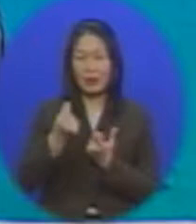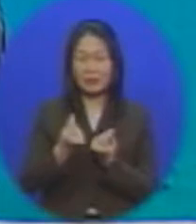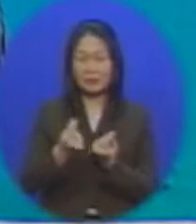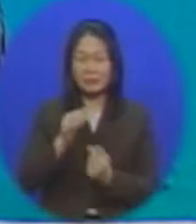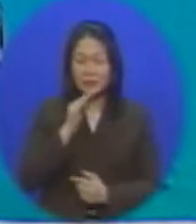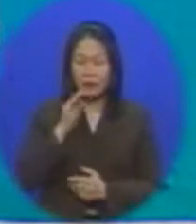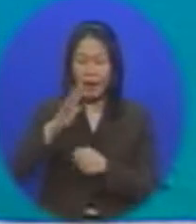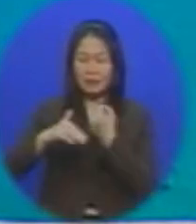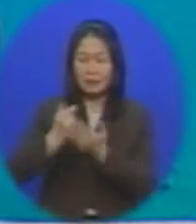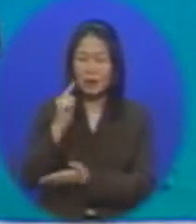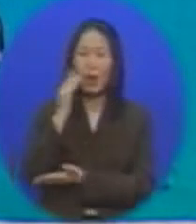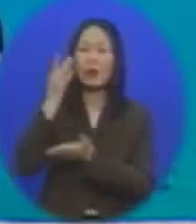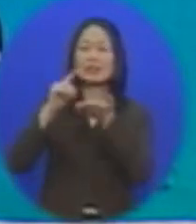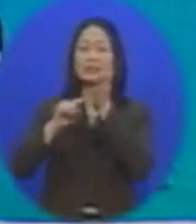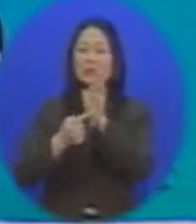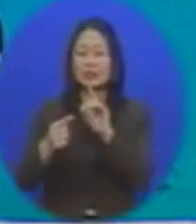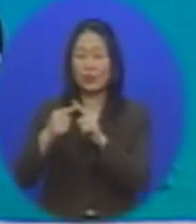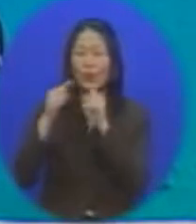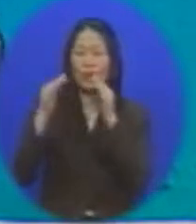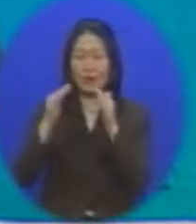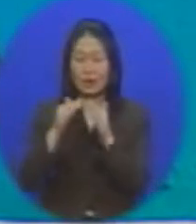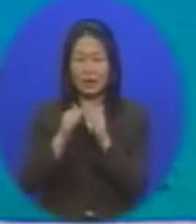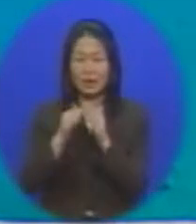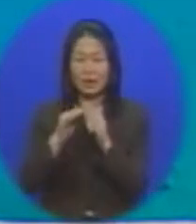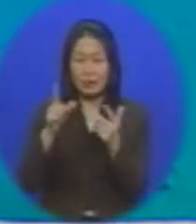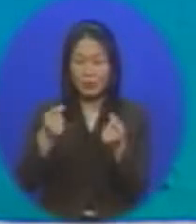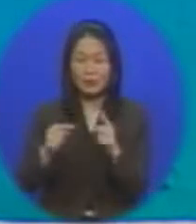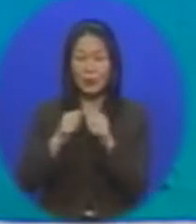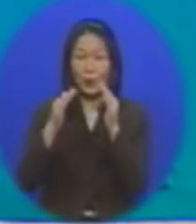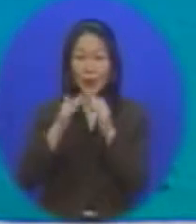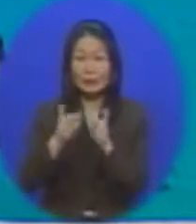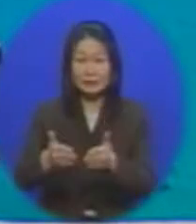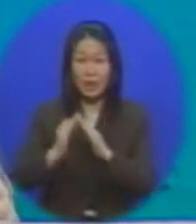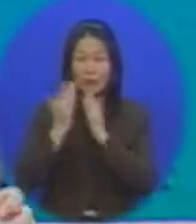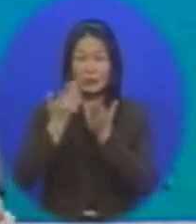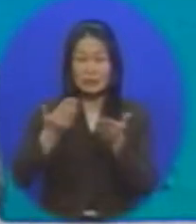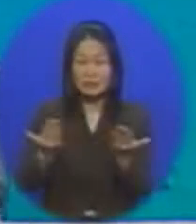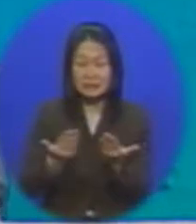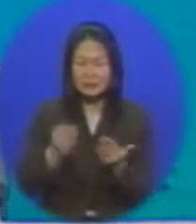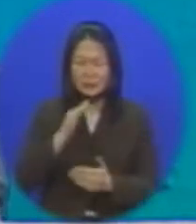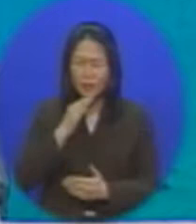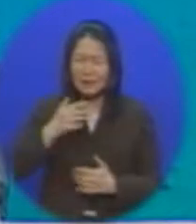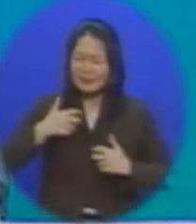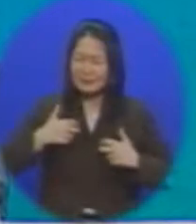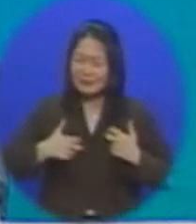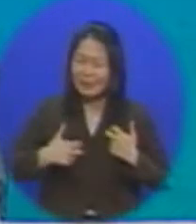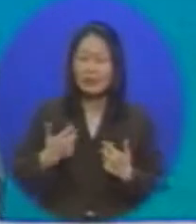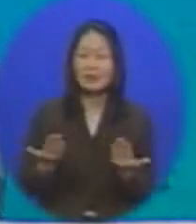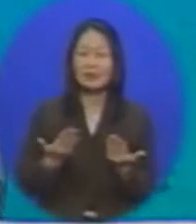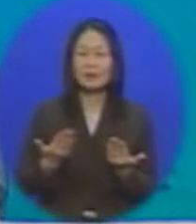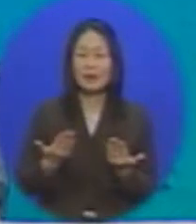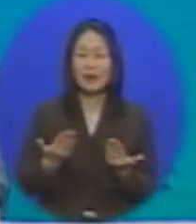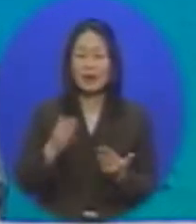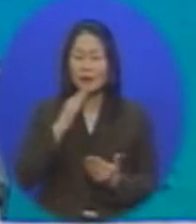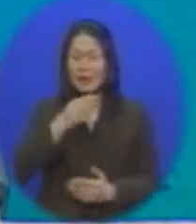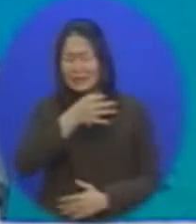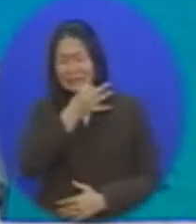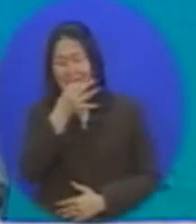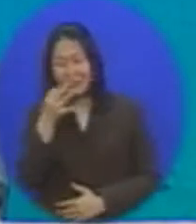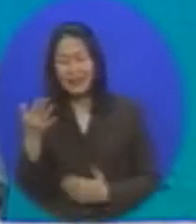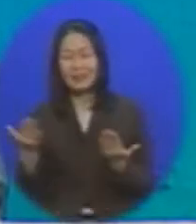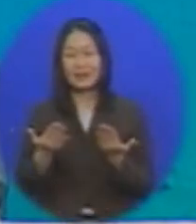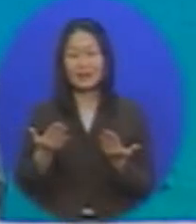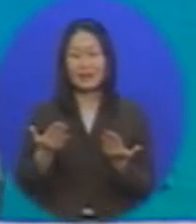하나님의 영광이 드러나는 교회 이런 교회를 세우는 일은 얼마나 재미있는지 몰라요 얼마나 신나는지